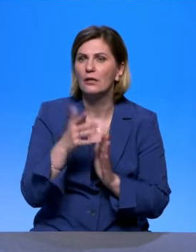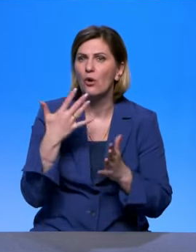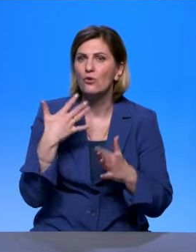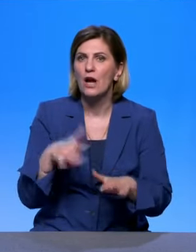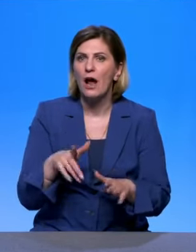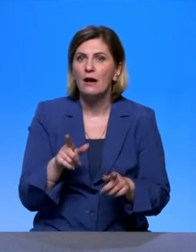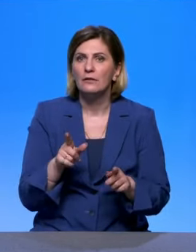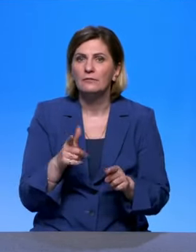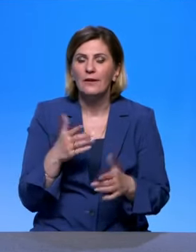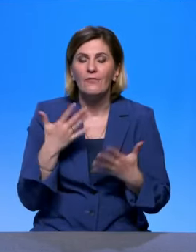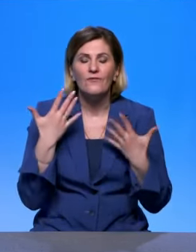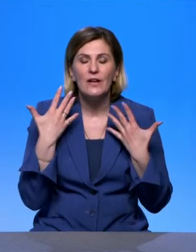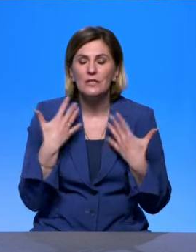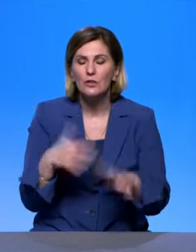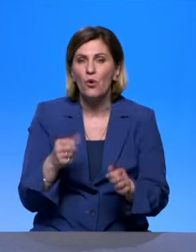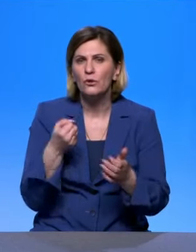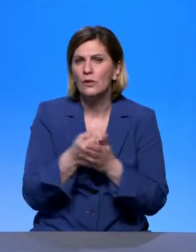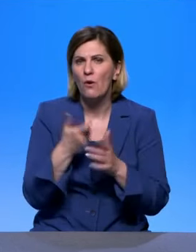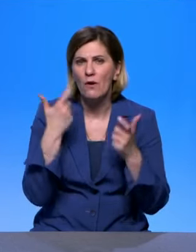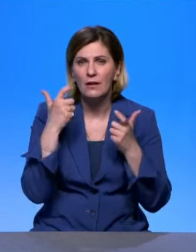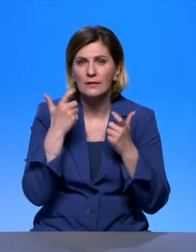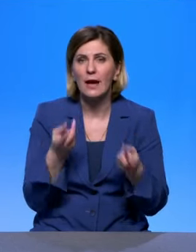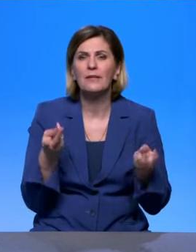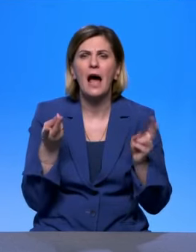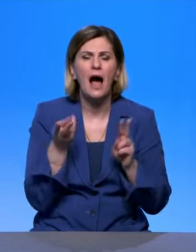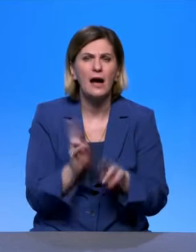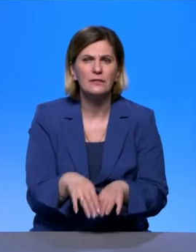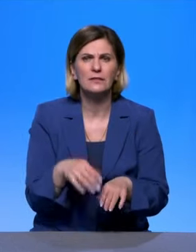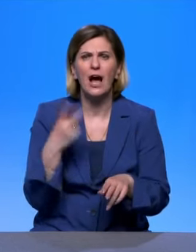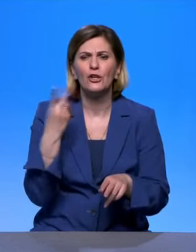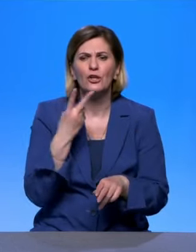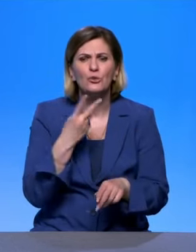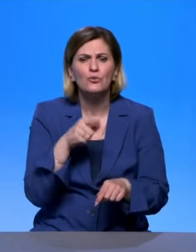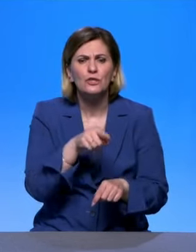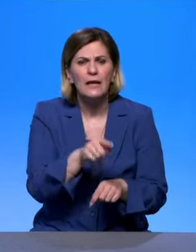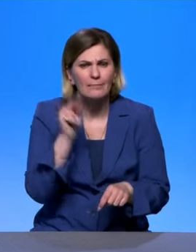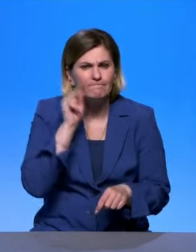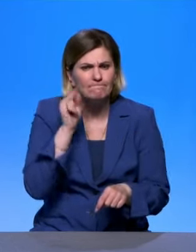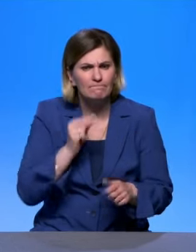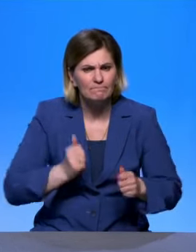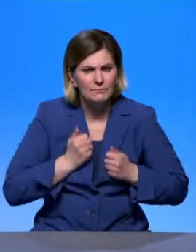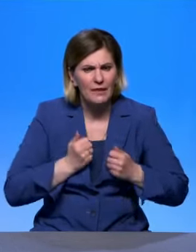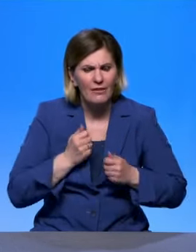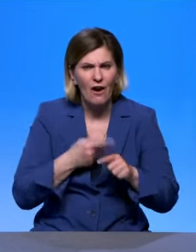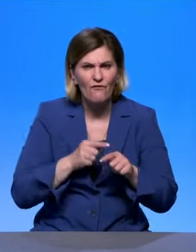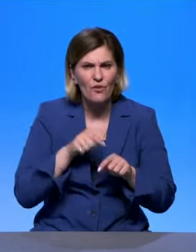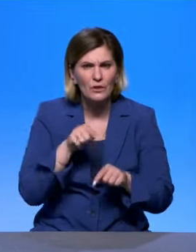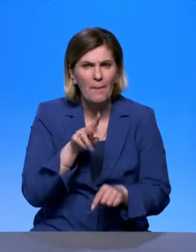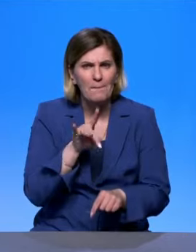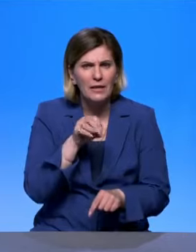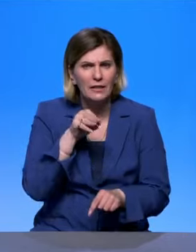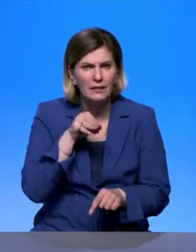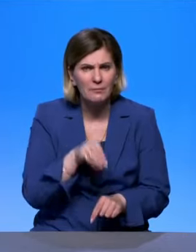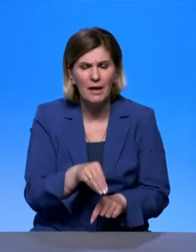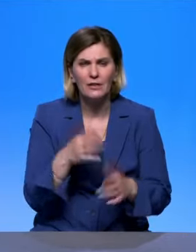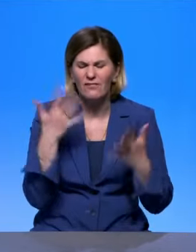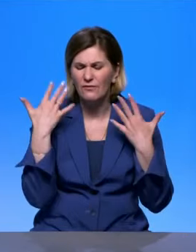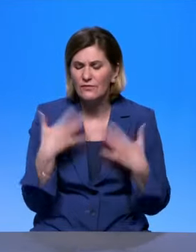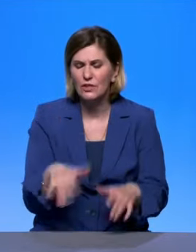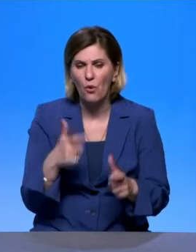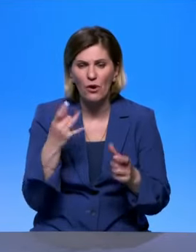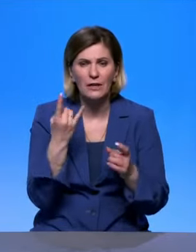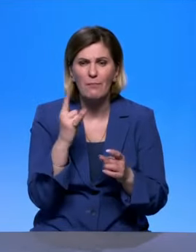да ЕГЭ осталось, нужно подтянуть этот предмет. И ты такой, боже мой, все пропало, ребенок не сдаст. И ты говоришь,